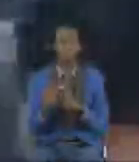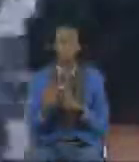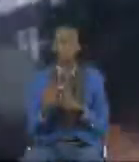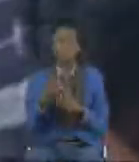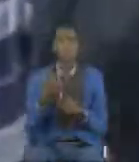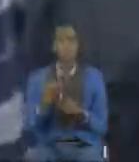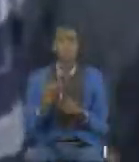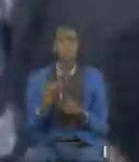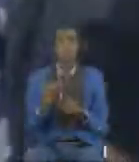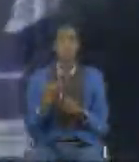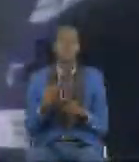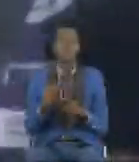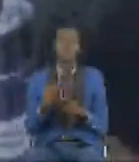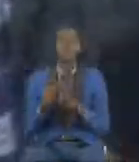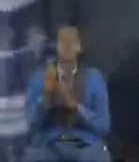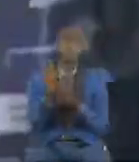Le lait